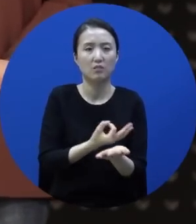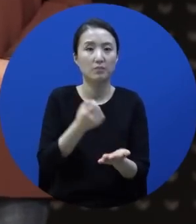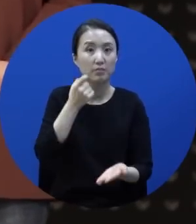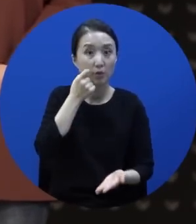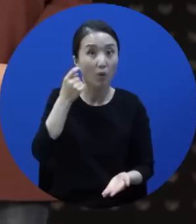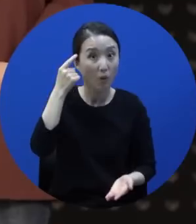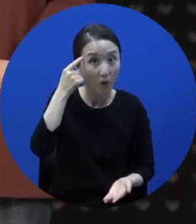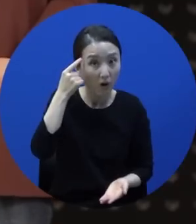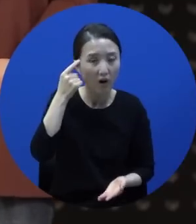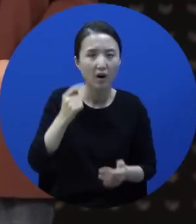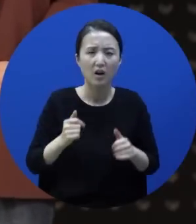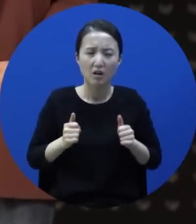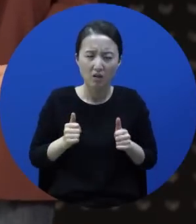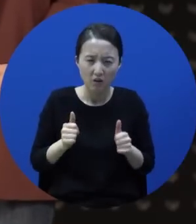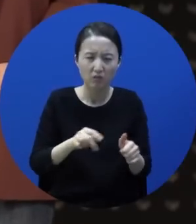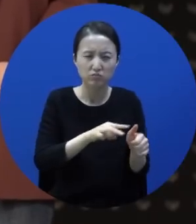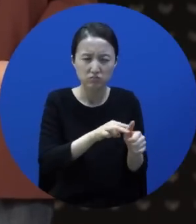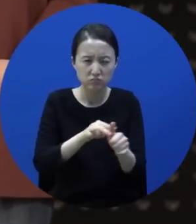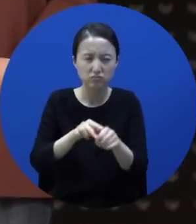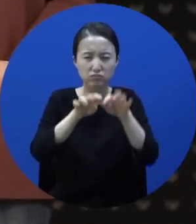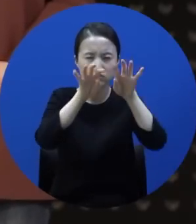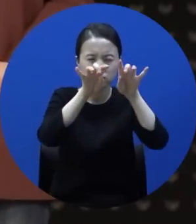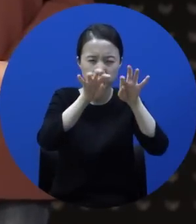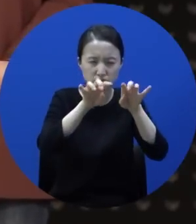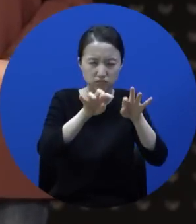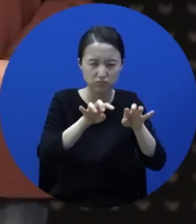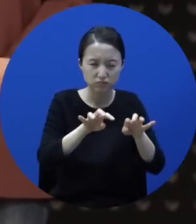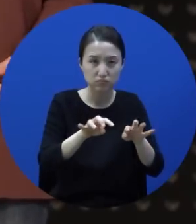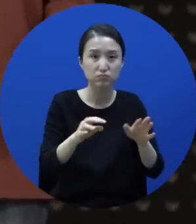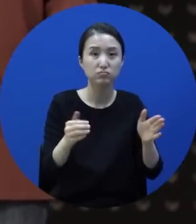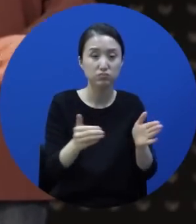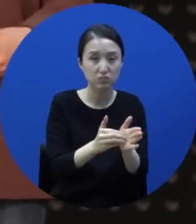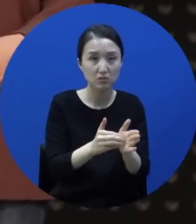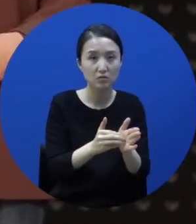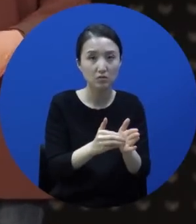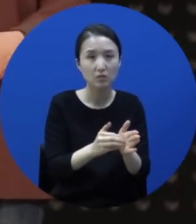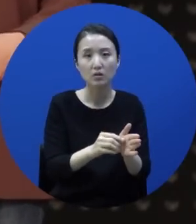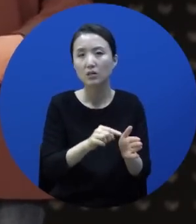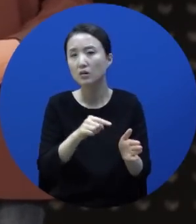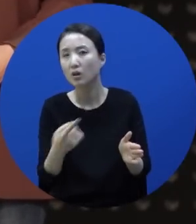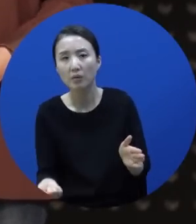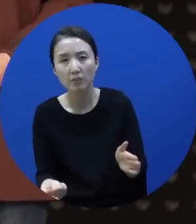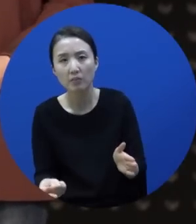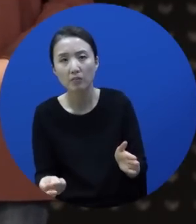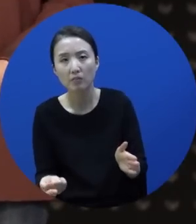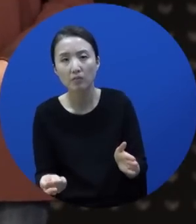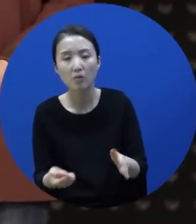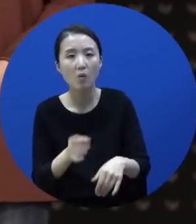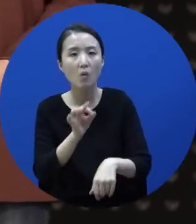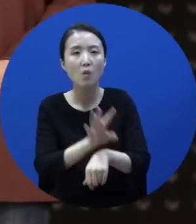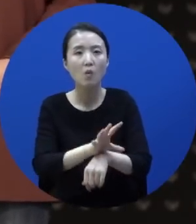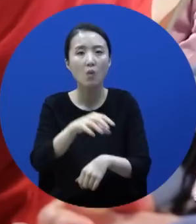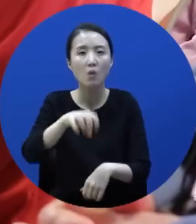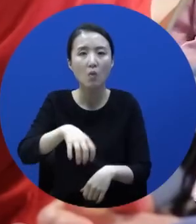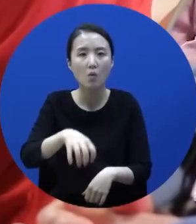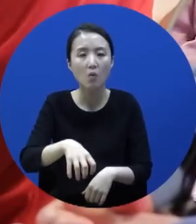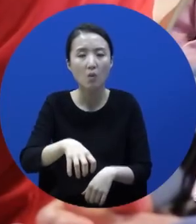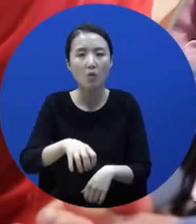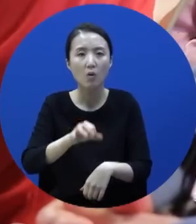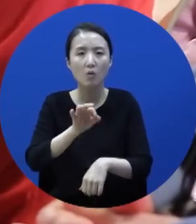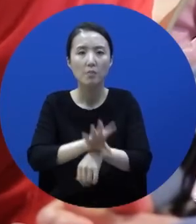열심히 포스팅하고 자료를 올렸지만 그 다음에 어떻게 하는지에 대한 방법은 알려주지 않았던 거예요.